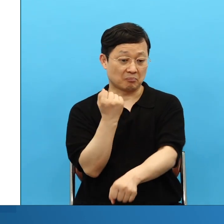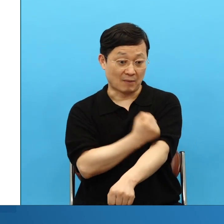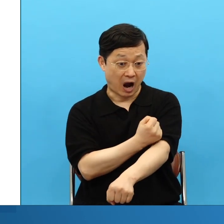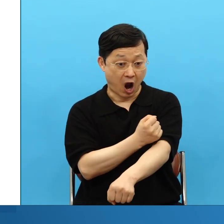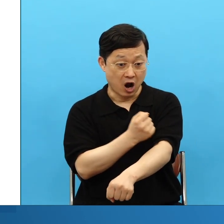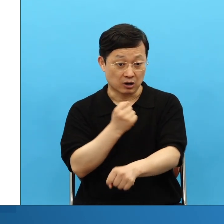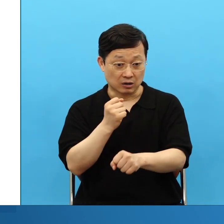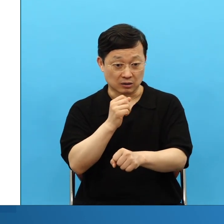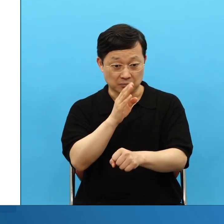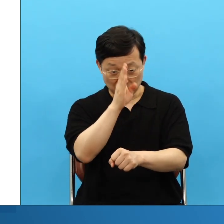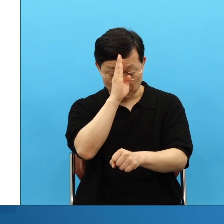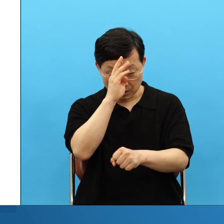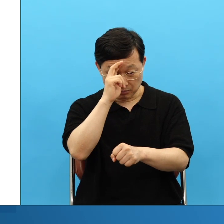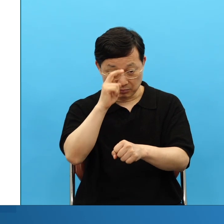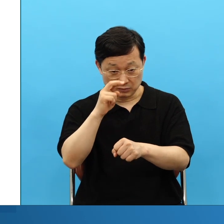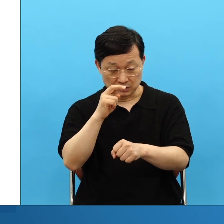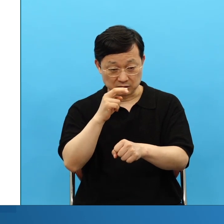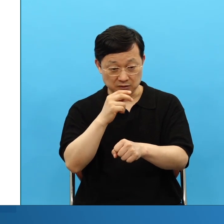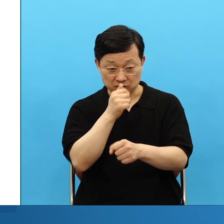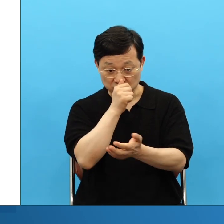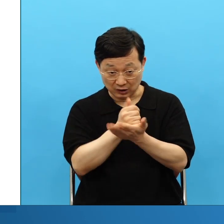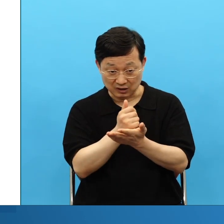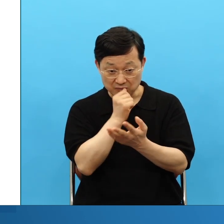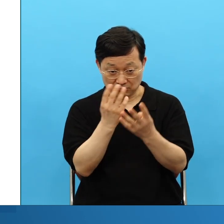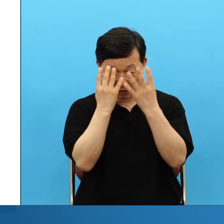방에. 그러니까 지금도 편지가 와요.